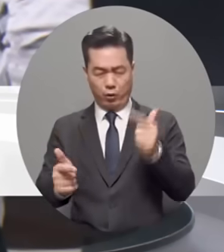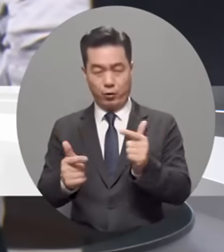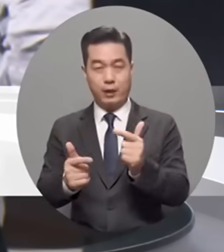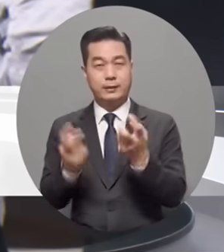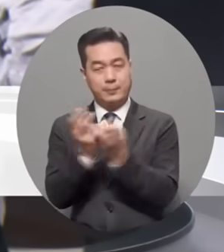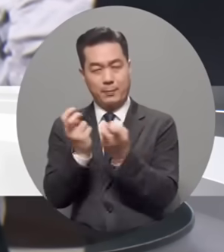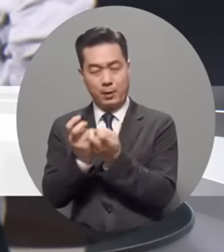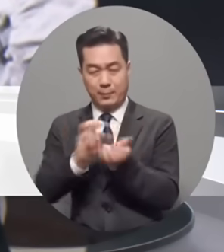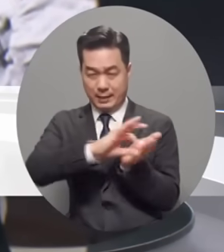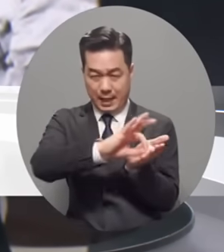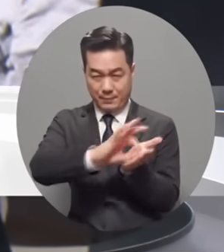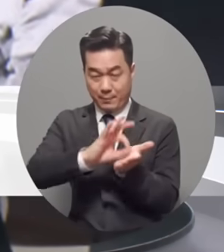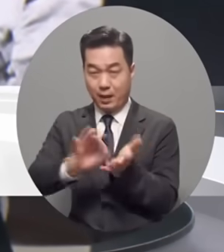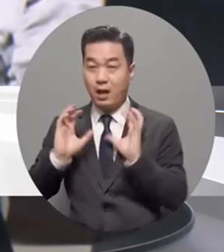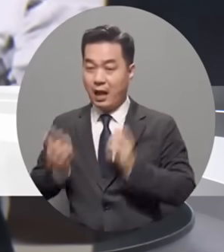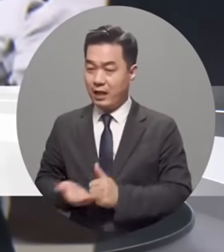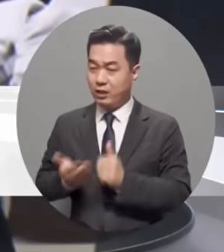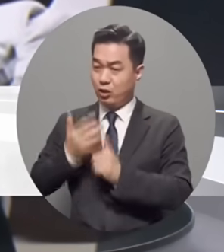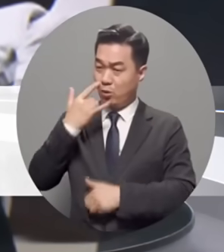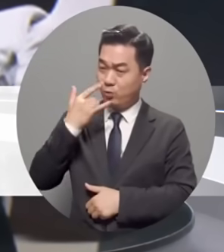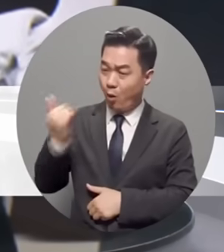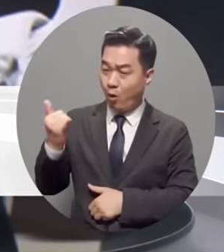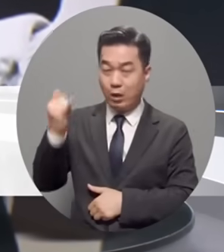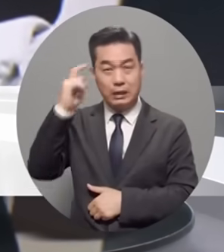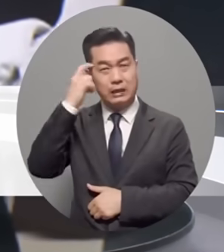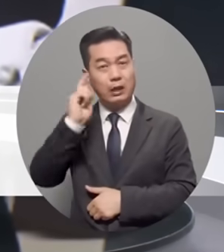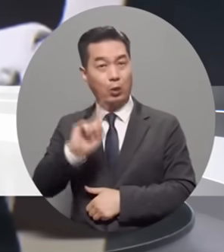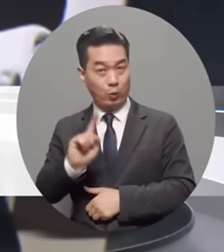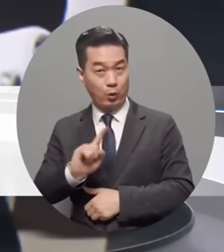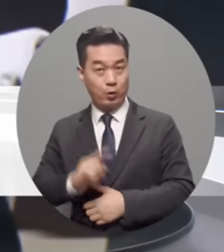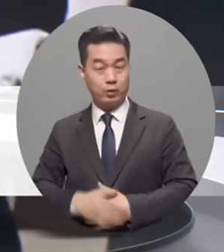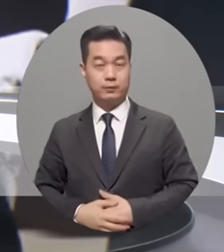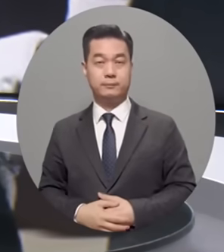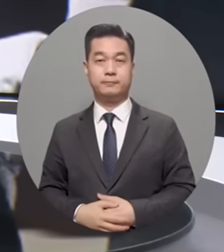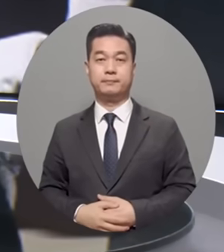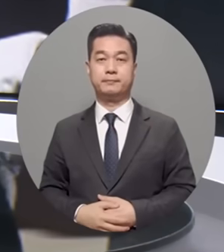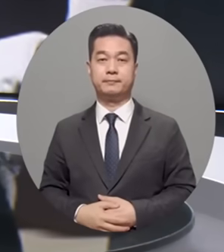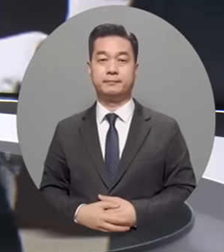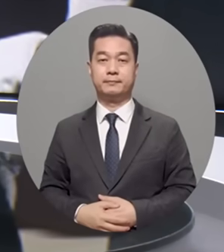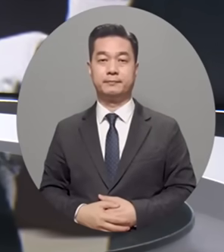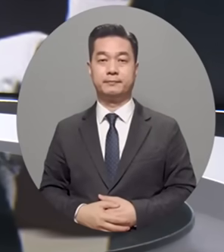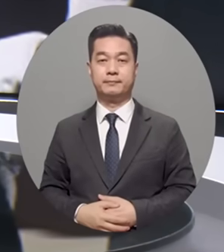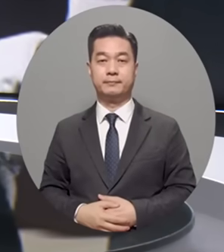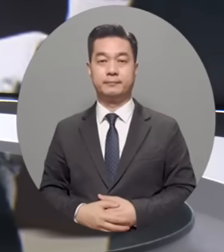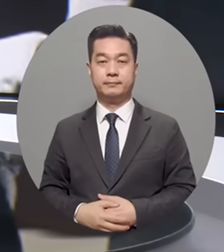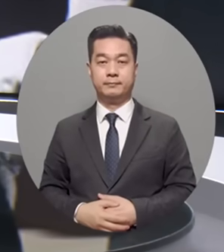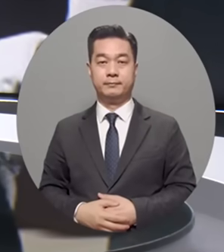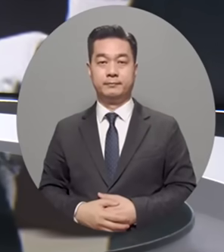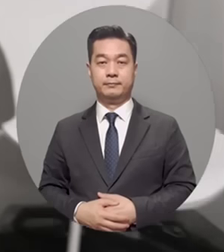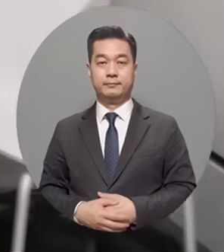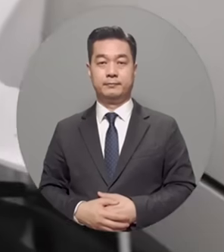쏟아지는데 아이 키우는 부모들은 과연 어떻게 생각할까요? 지윤수 기자가 취재했습니다.